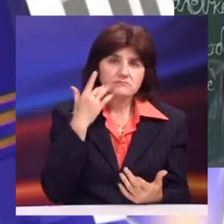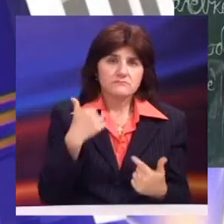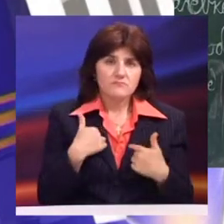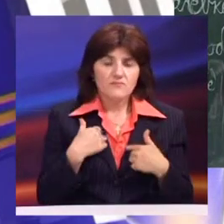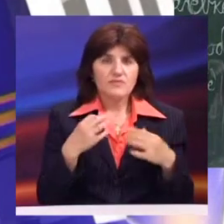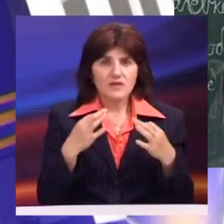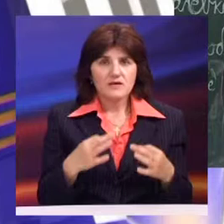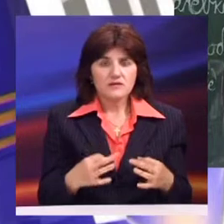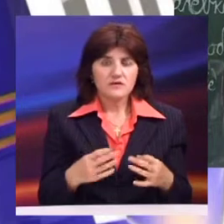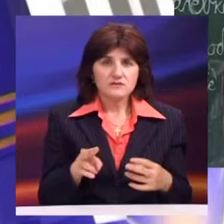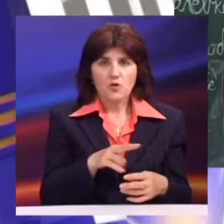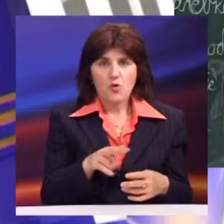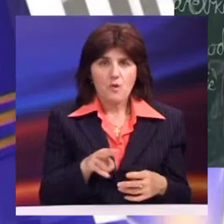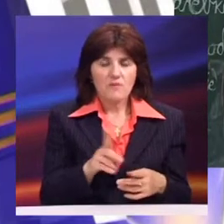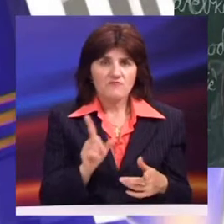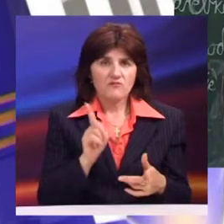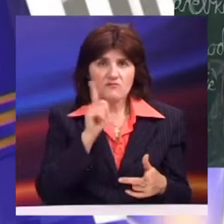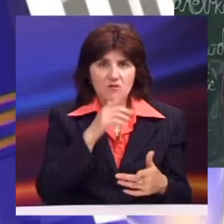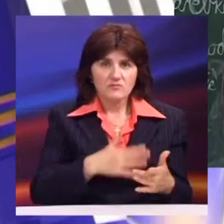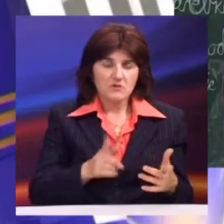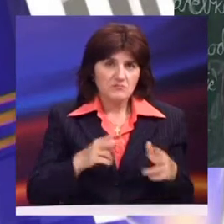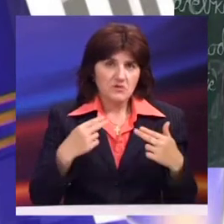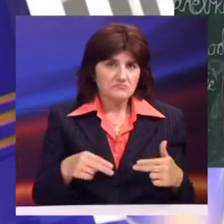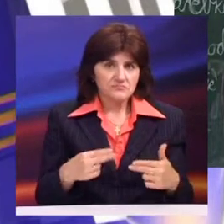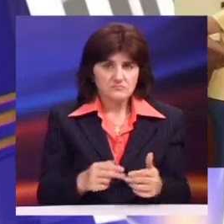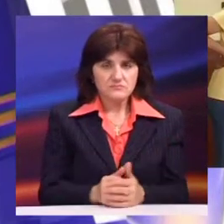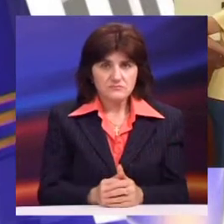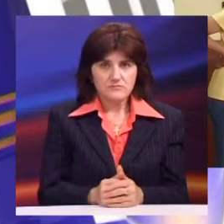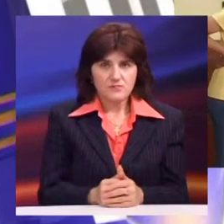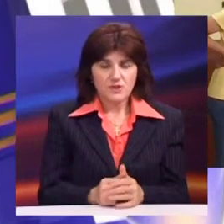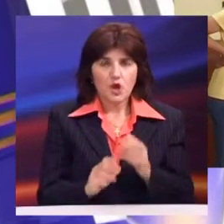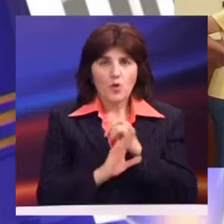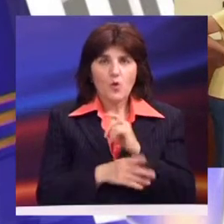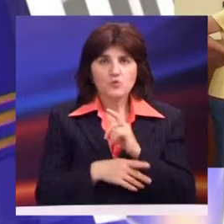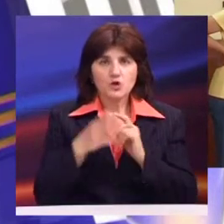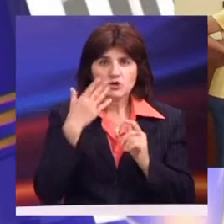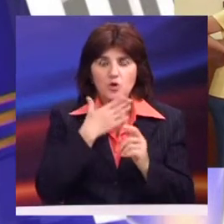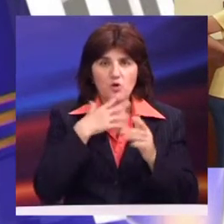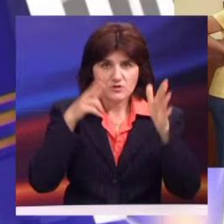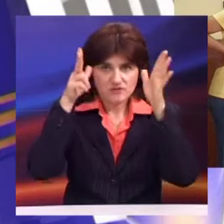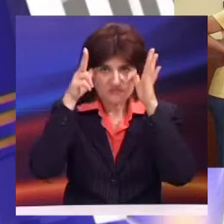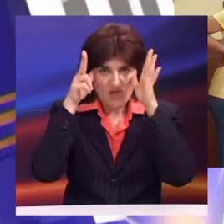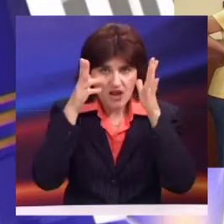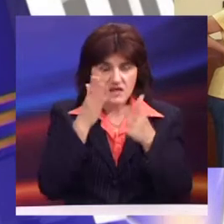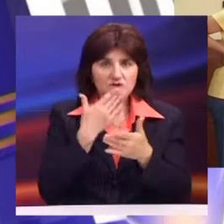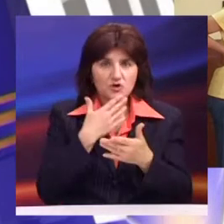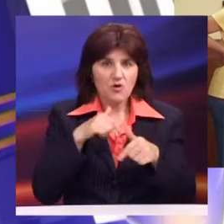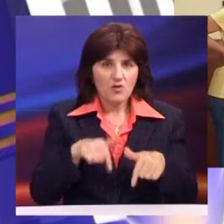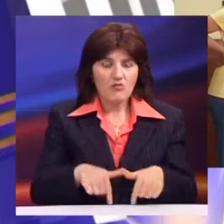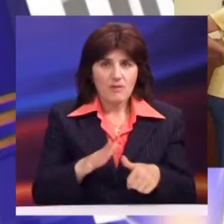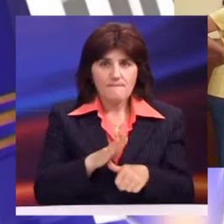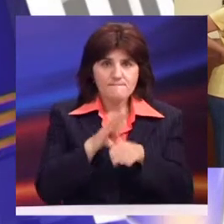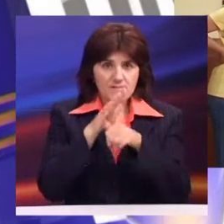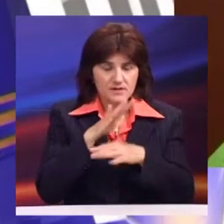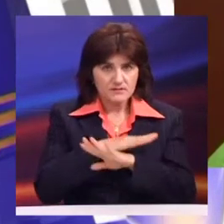ali prilično sam siguran za oba predmeta i nisam ni malo napet i ništa. Učenici 8. razreda osnovnih škola školsku godinu završili